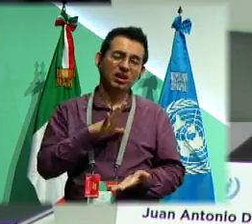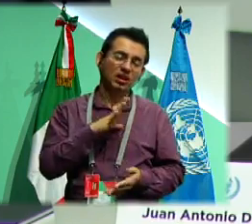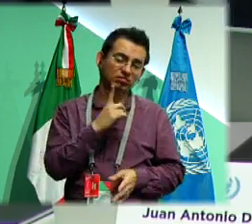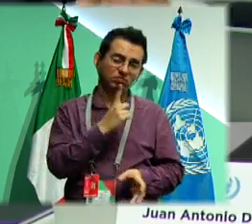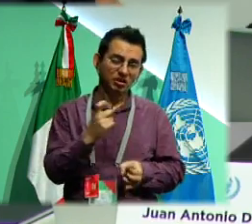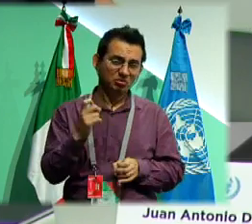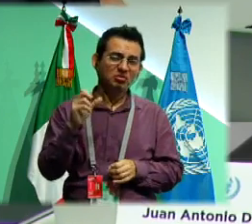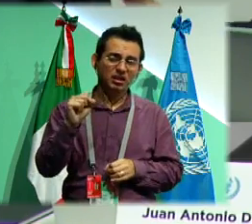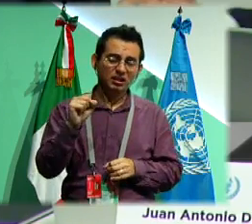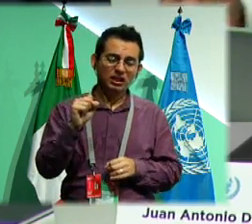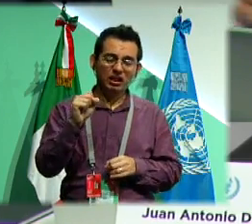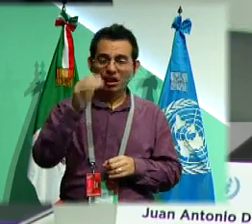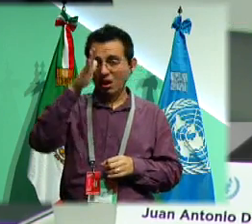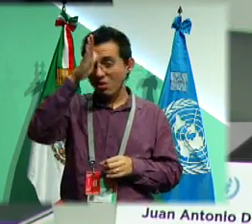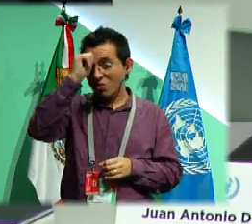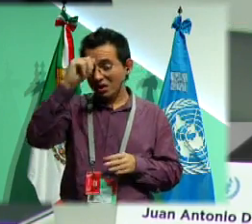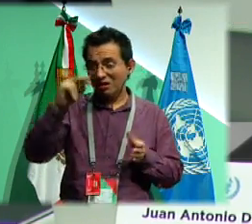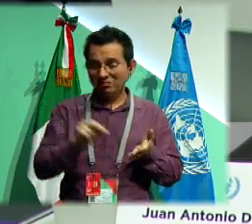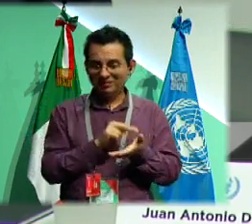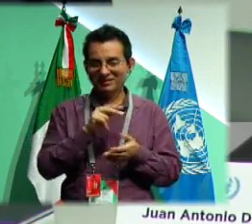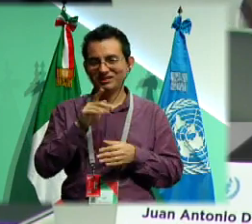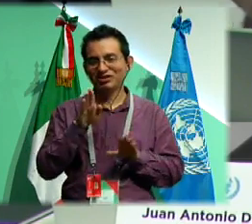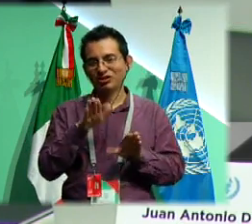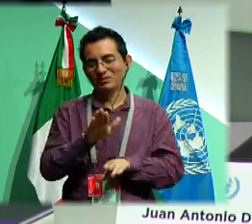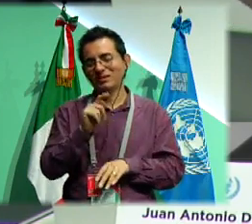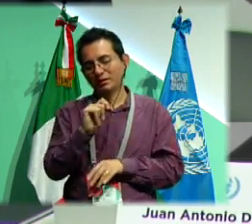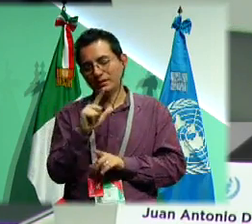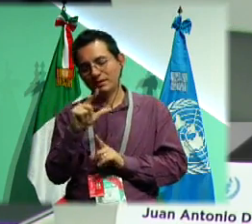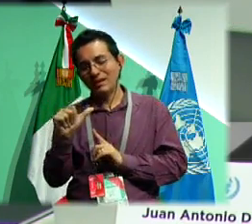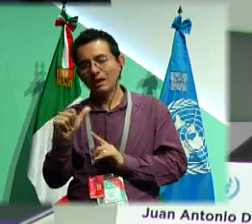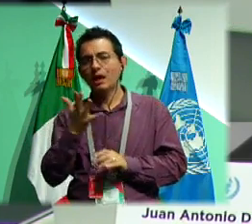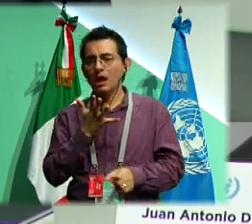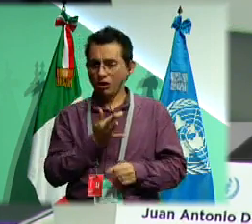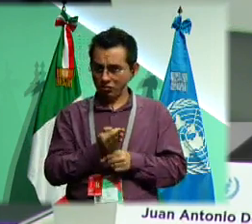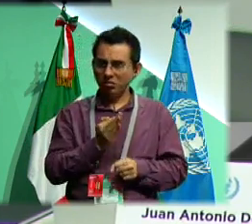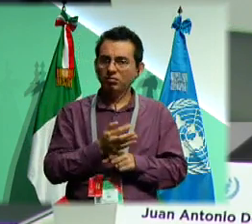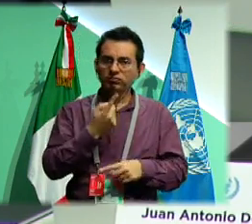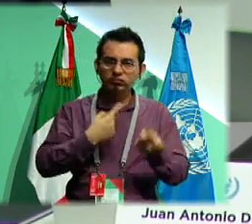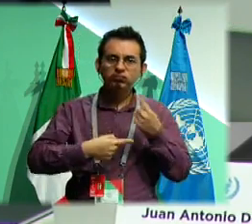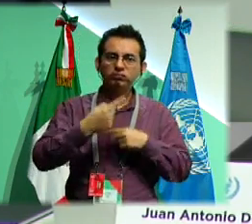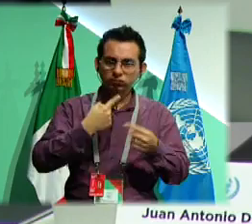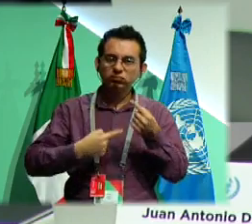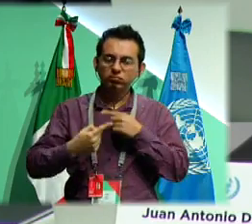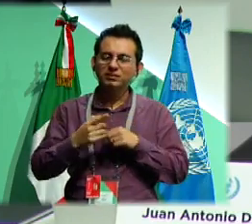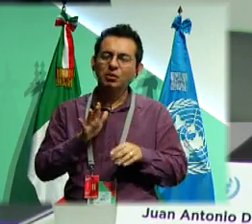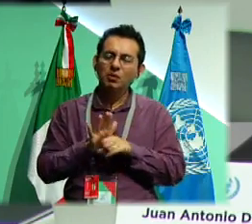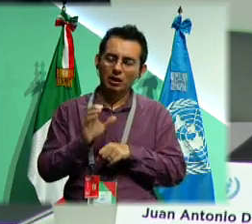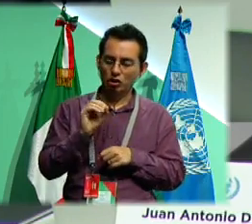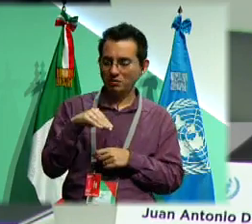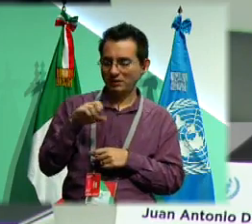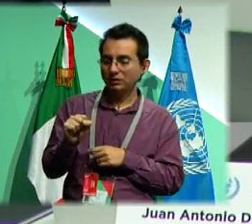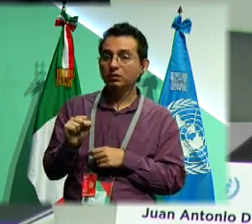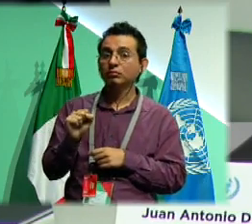de libre-échange au sein de l'OMC. L'OMC vient de négocier